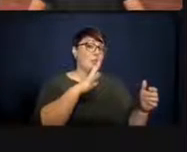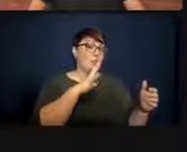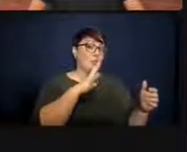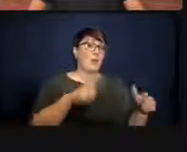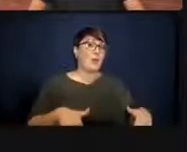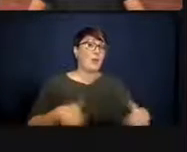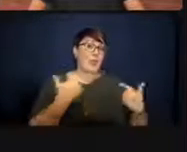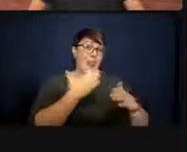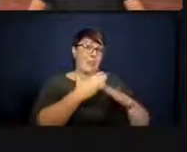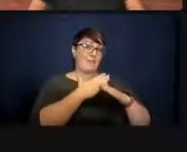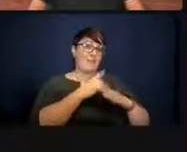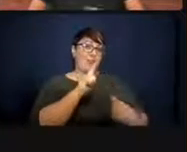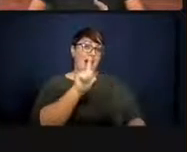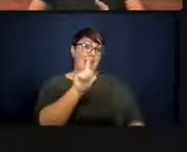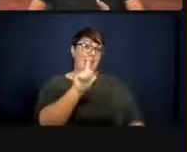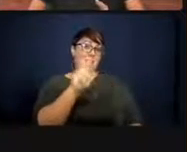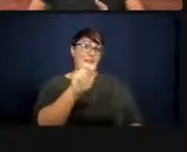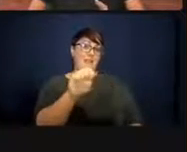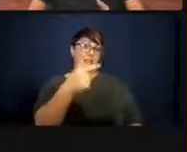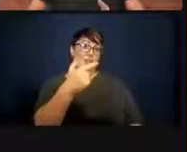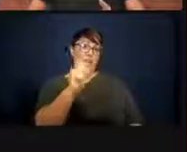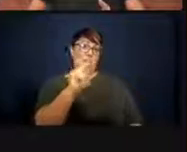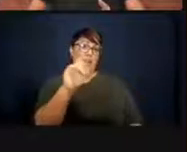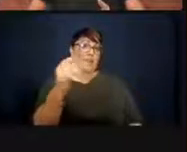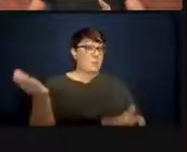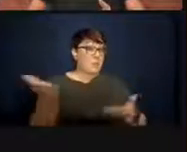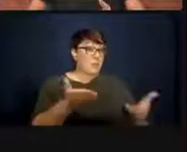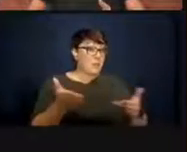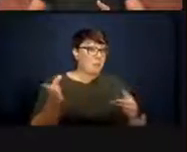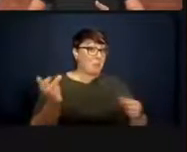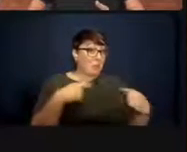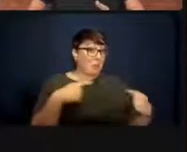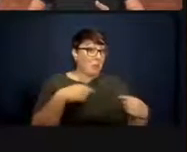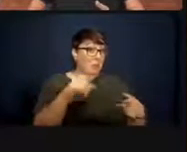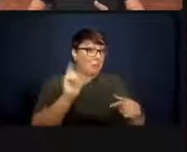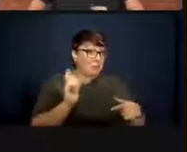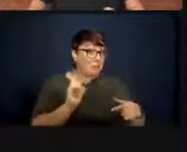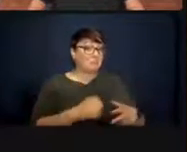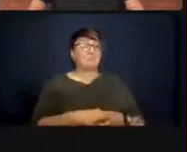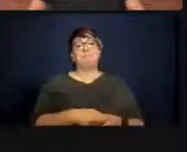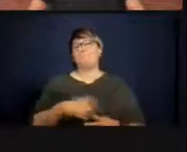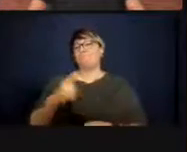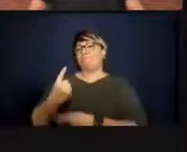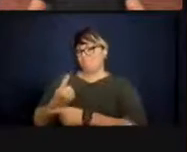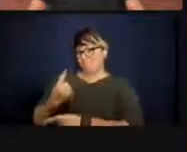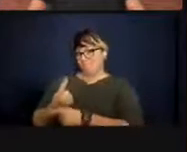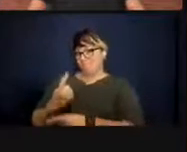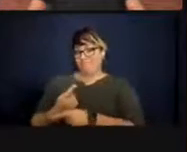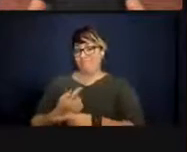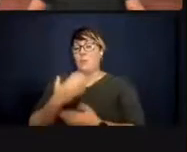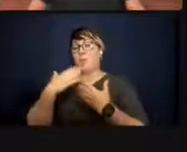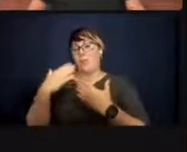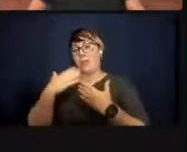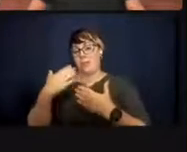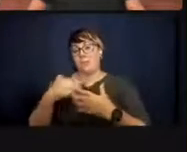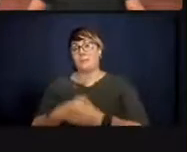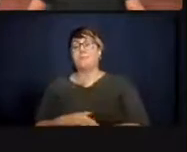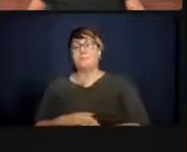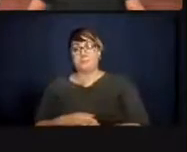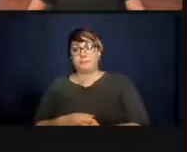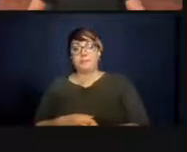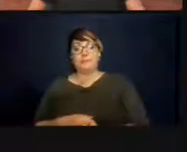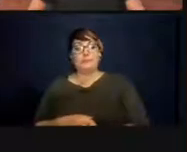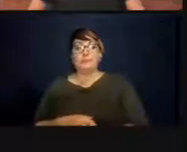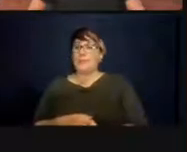في عطلة وكنت أتحدث مع منقذ الأرواح، وقلت له أنني أريد أن أتعلم ما يقوم به، وكان هذا مذهل، وهذا